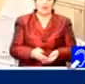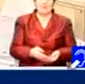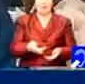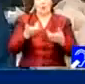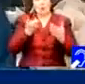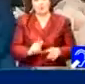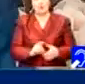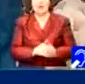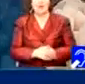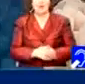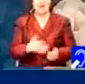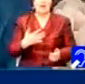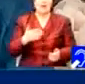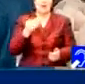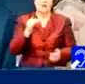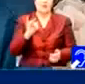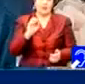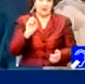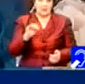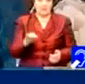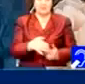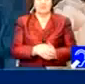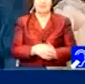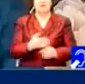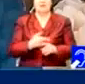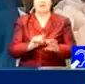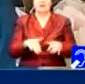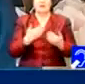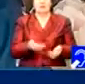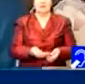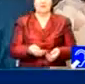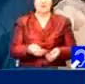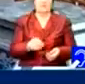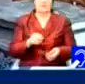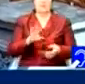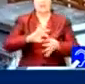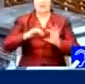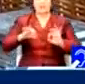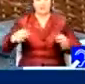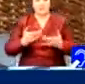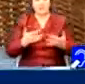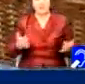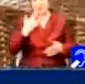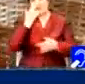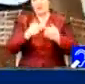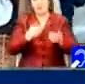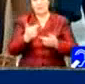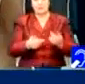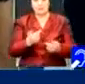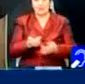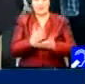regenerarea ficatului, uleiuri care se recomandă la deparazitarea intestinilor. Tradițional, taraba cu produse